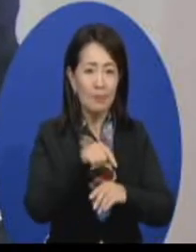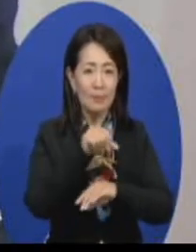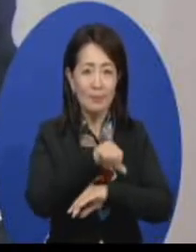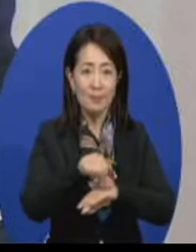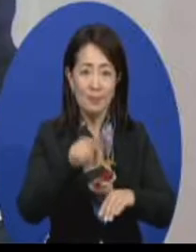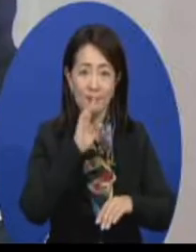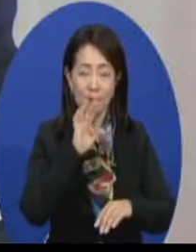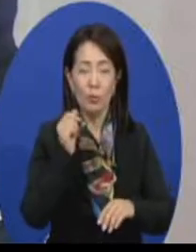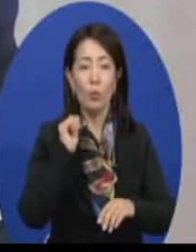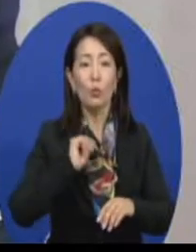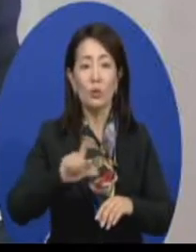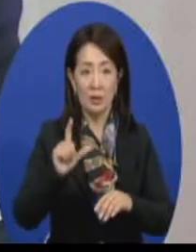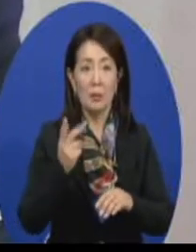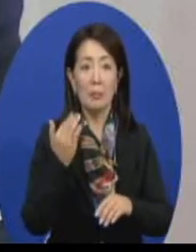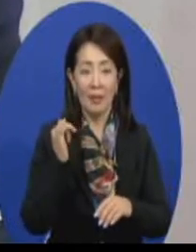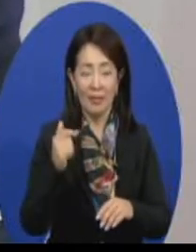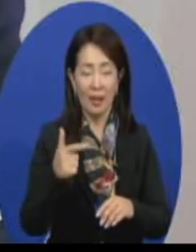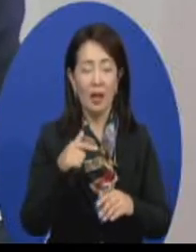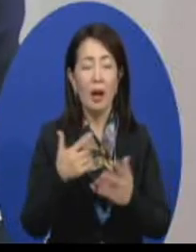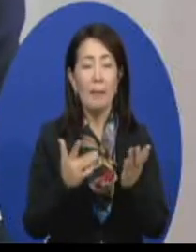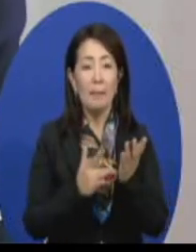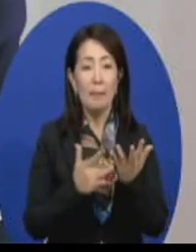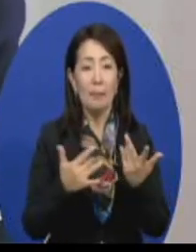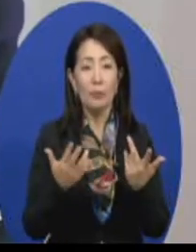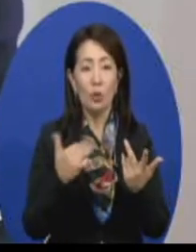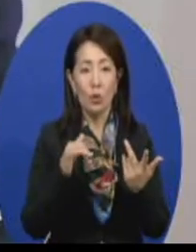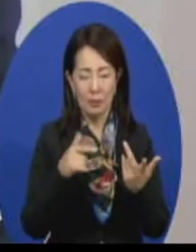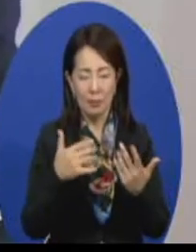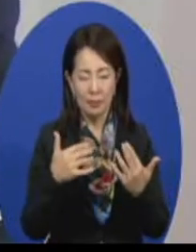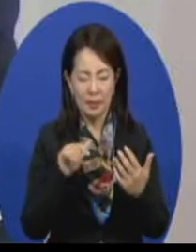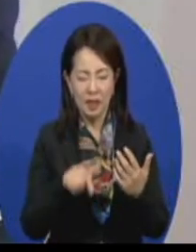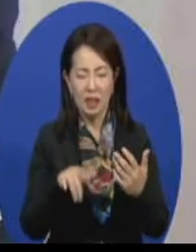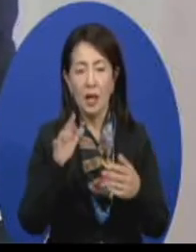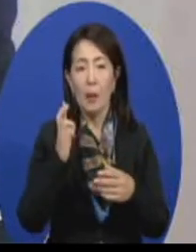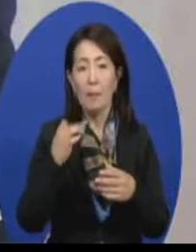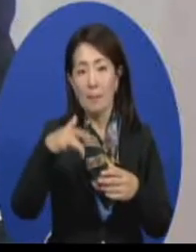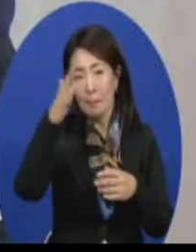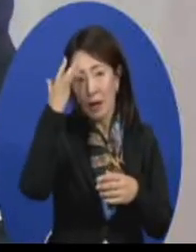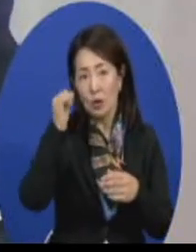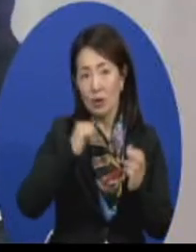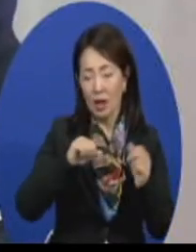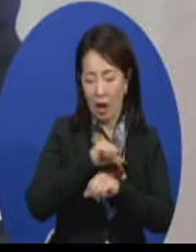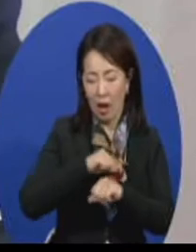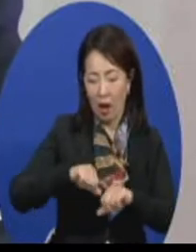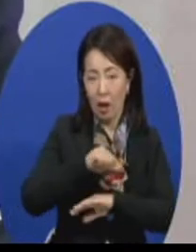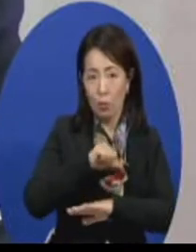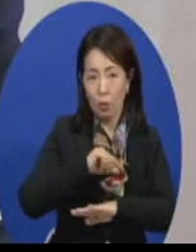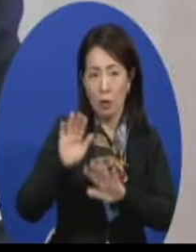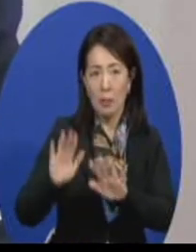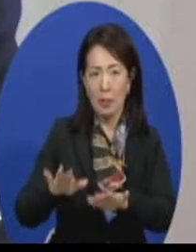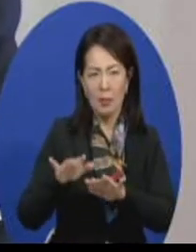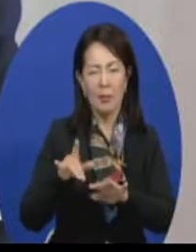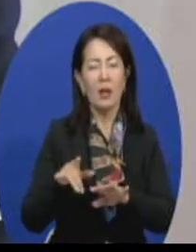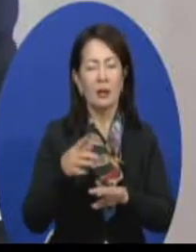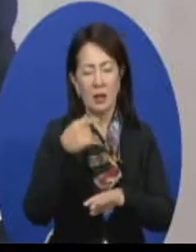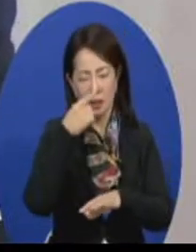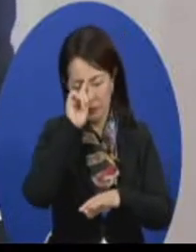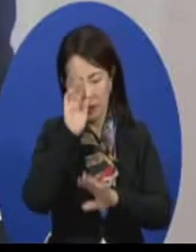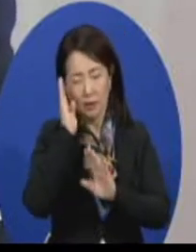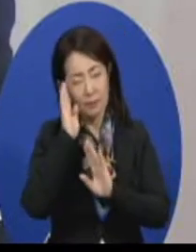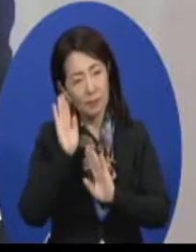байдаг. Гэхдээ бид бүхэн одоо Баян Өлгийн аймгийнхаа нийт ард иргэдийг одоо энэ нутгалаа эндчлэнэ төгс